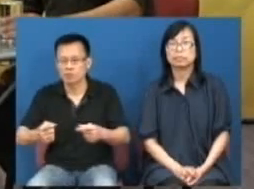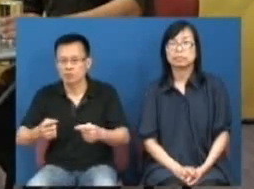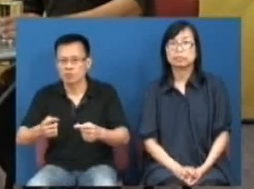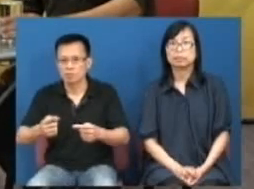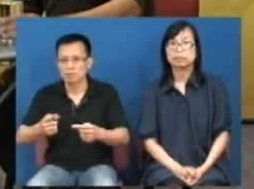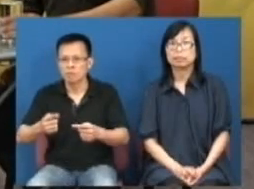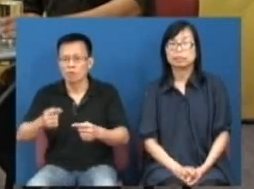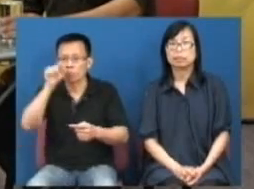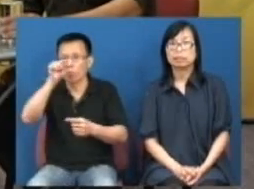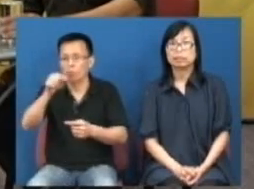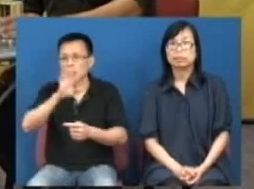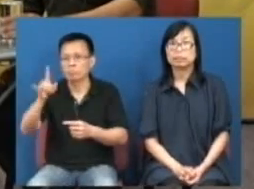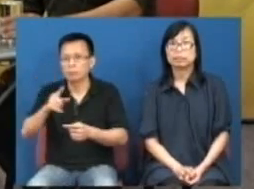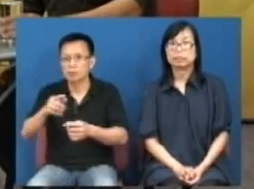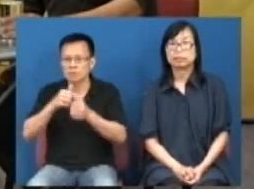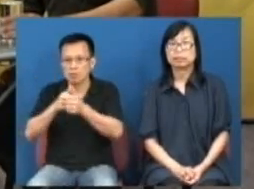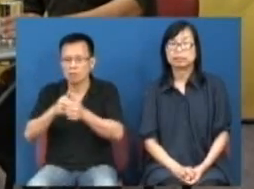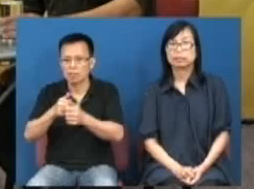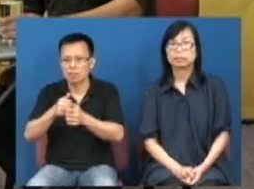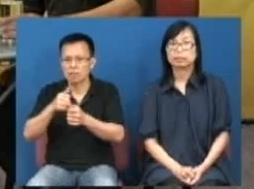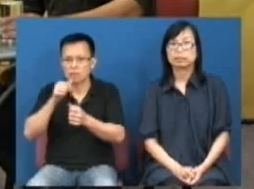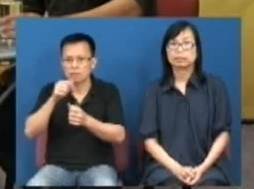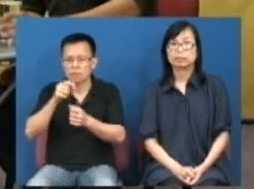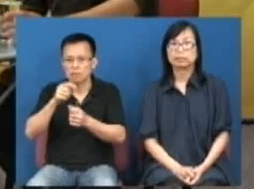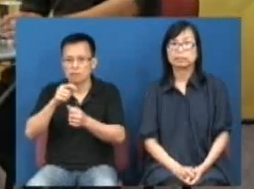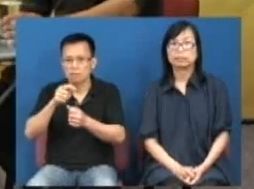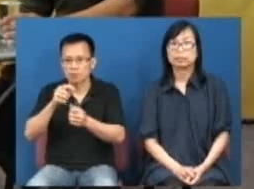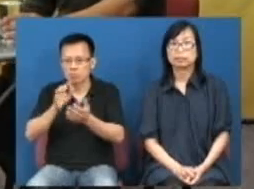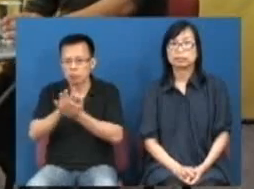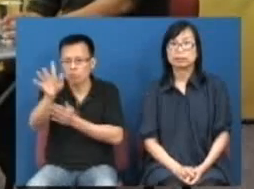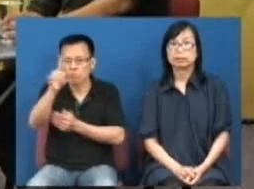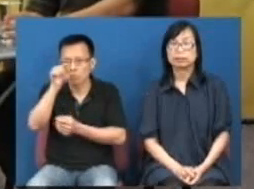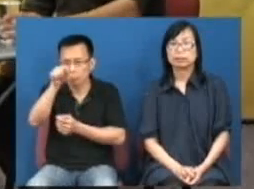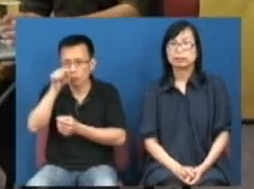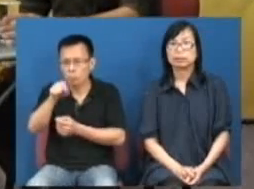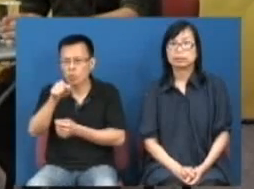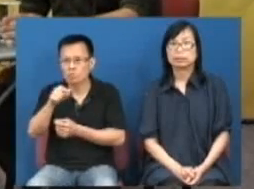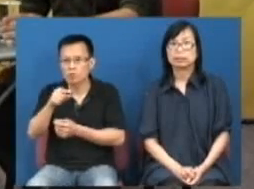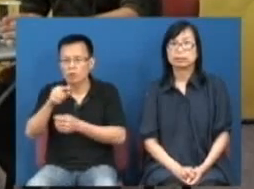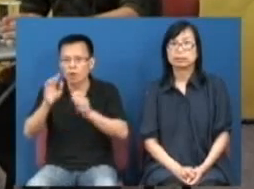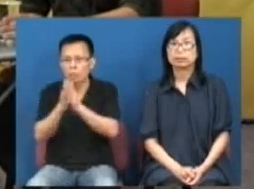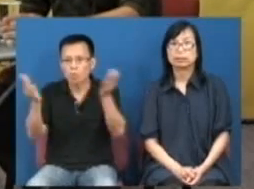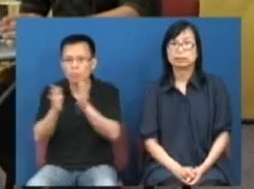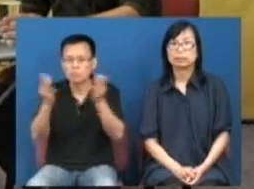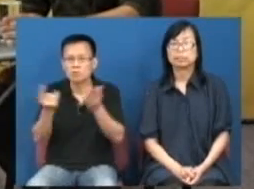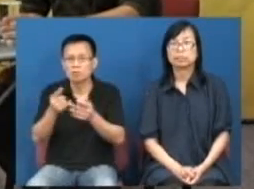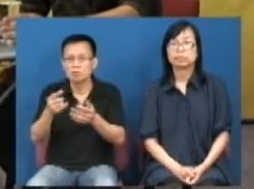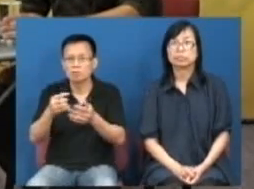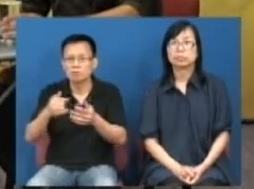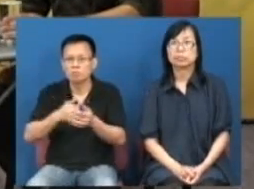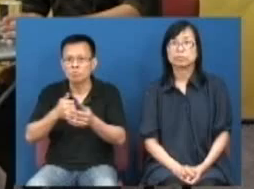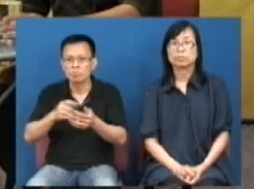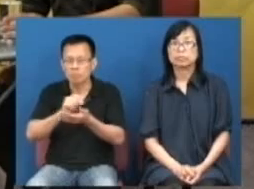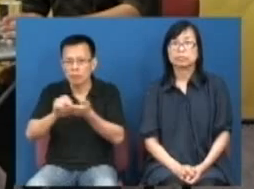啊嘛，佢批評啊嘛。但係如果撳咗個冒號啫，就話係佢個報紙嘅編輯話特首原來阻止我哋香